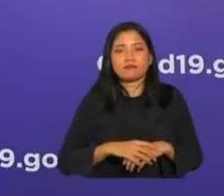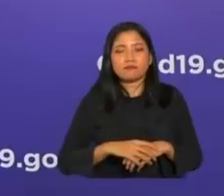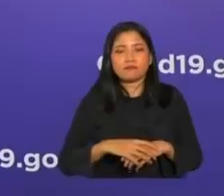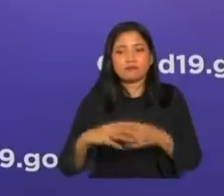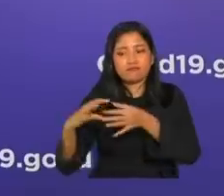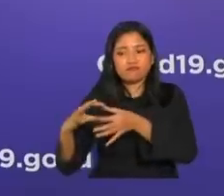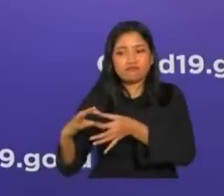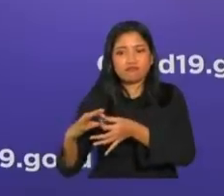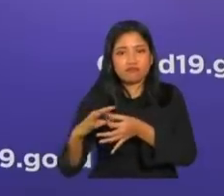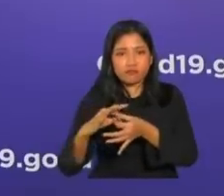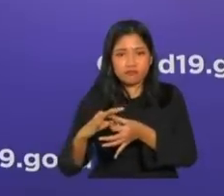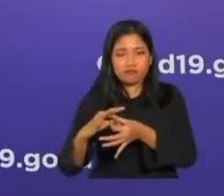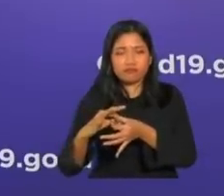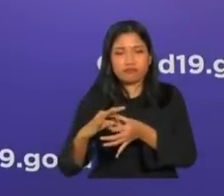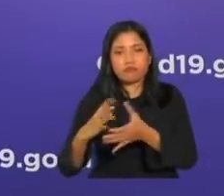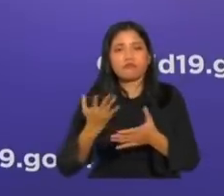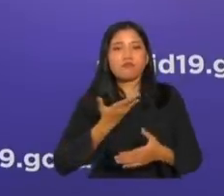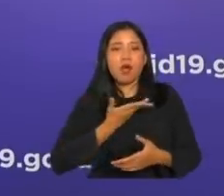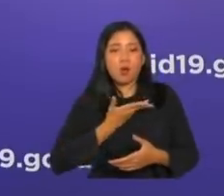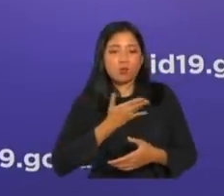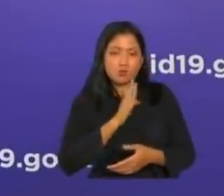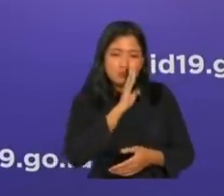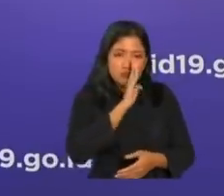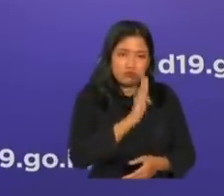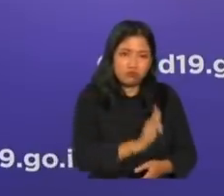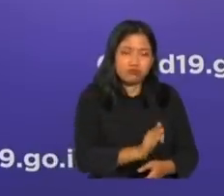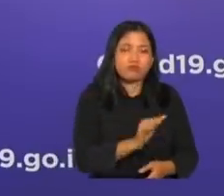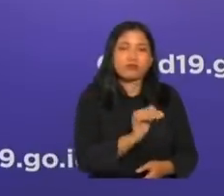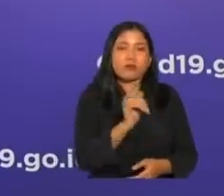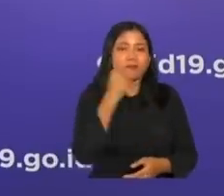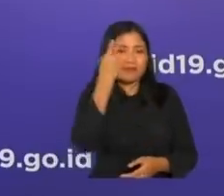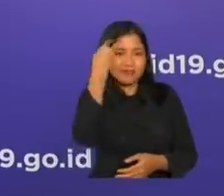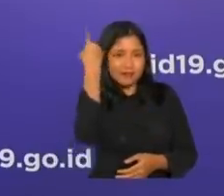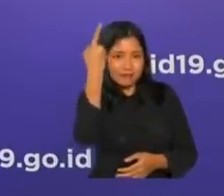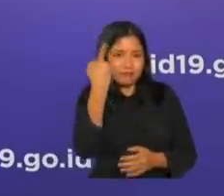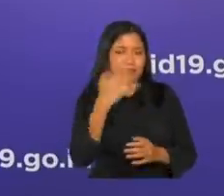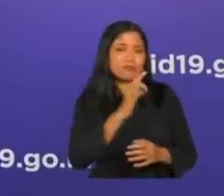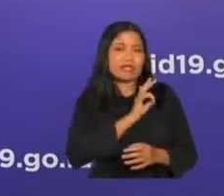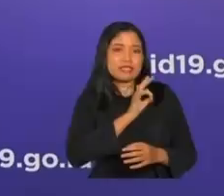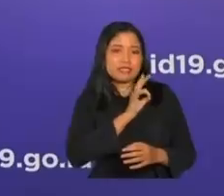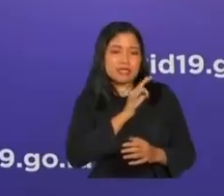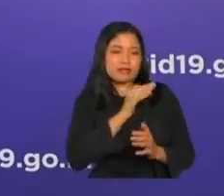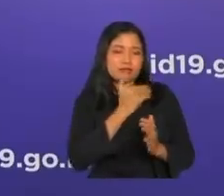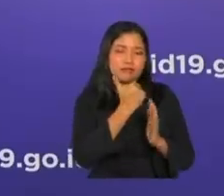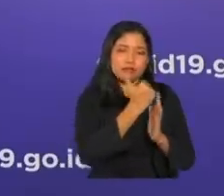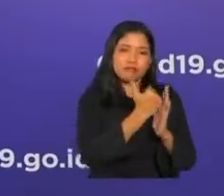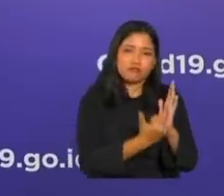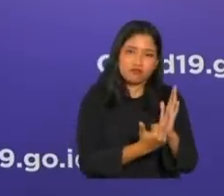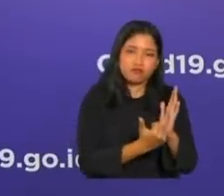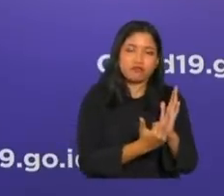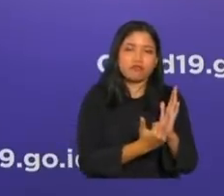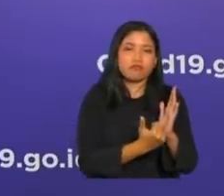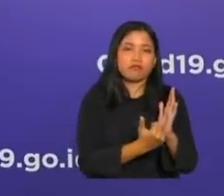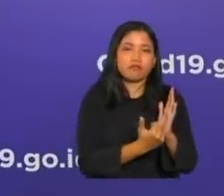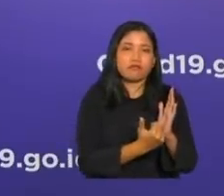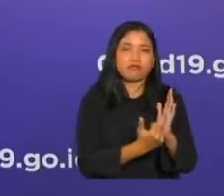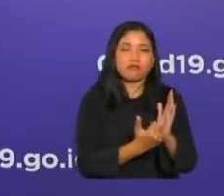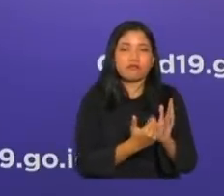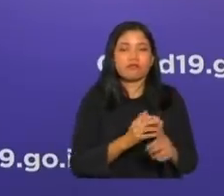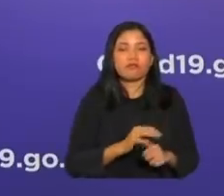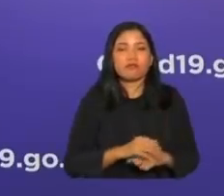dengan arahan arahan presiden Hai untuk mengendalikan